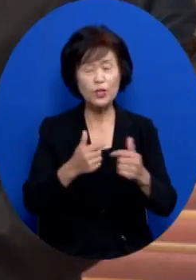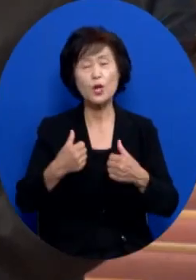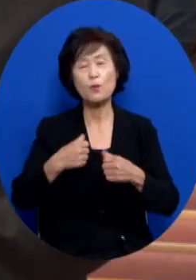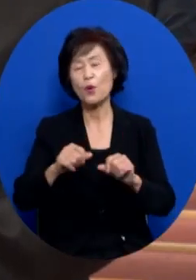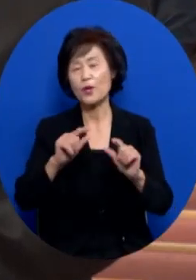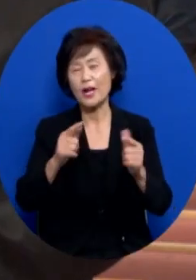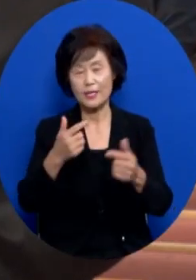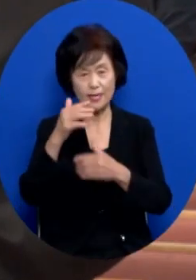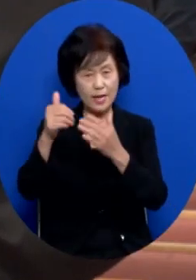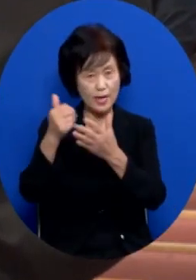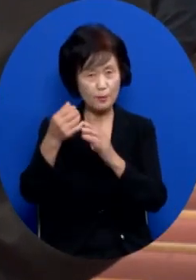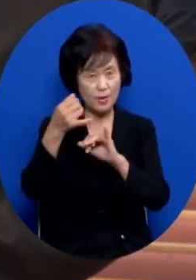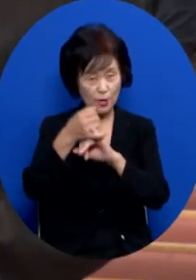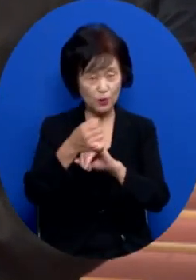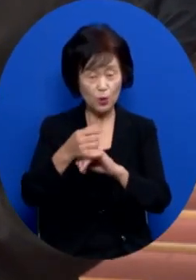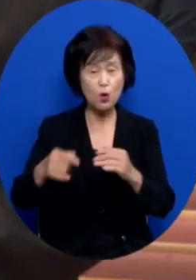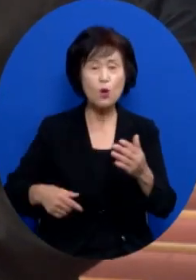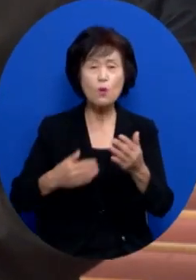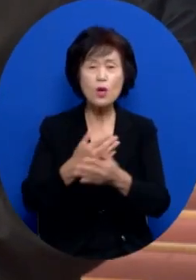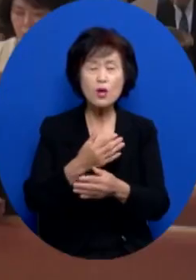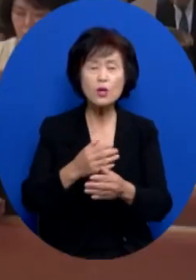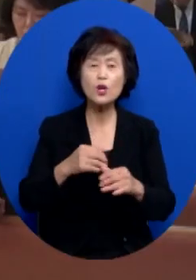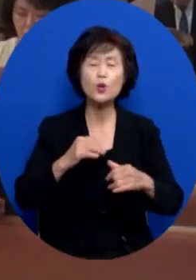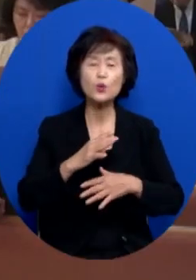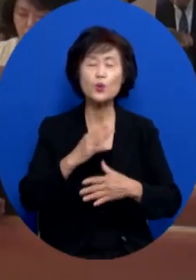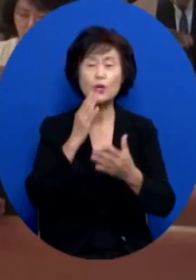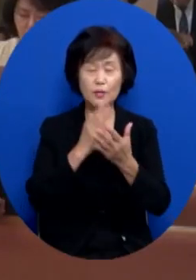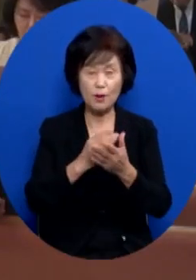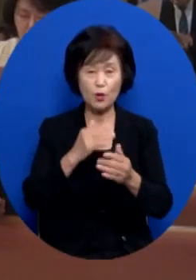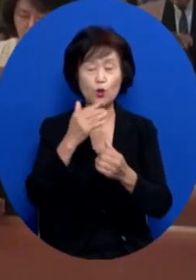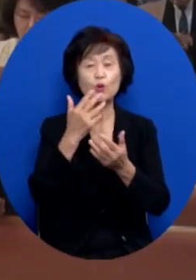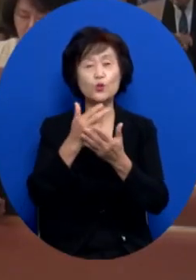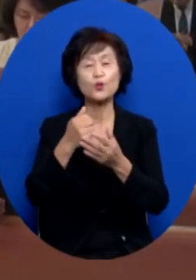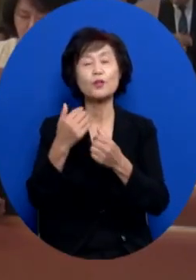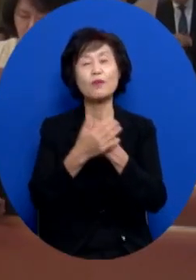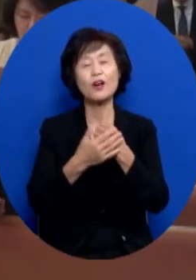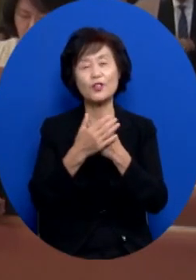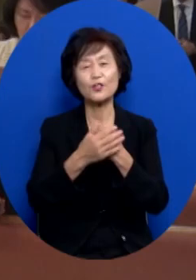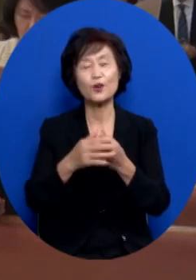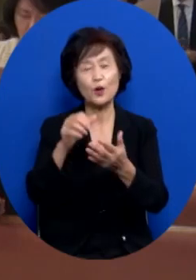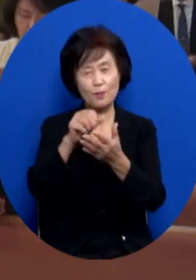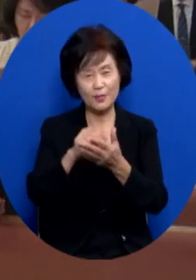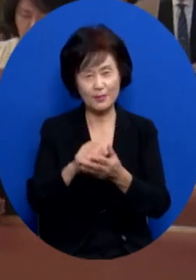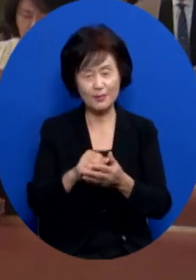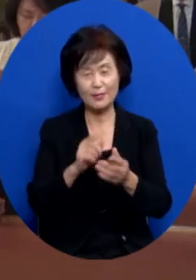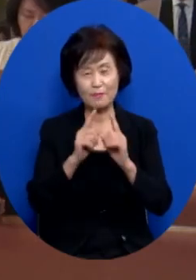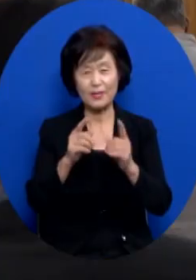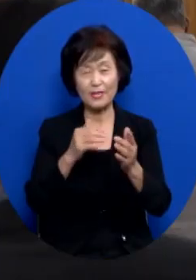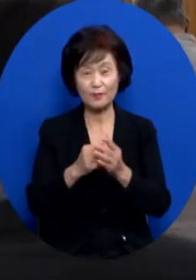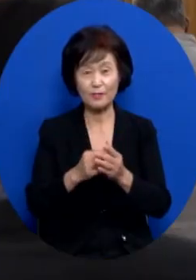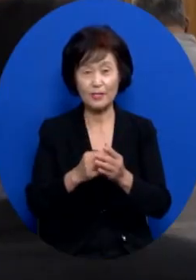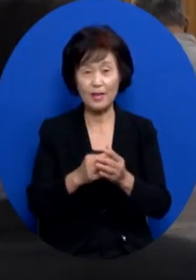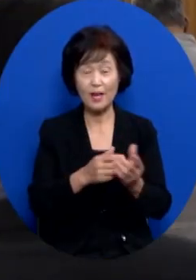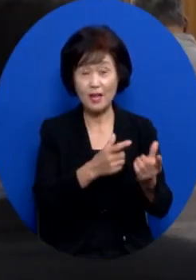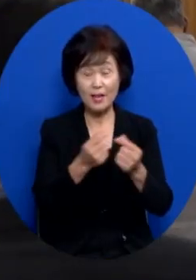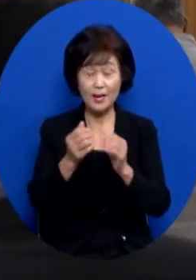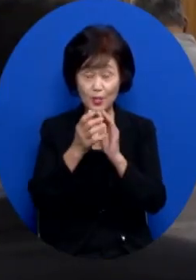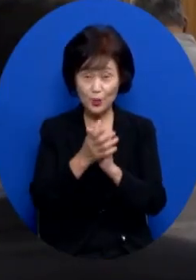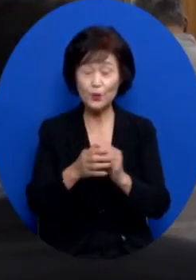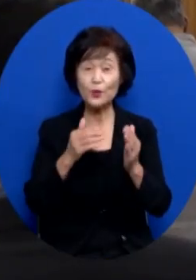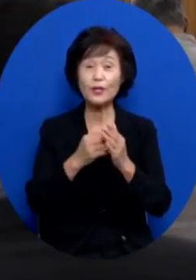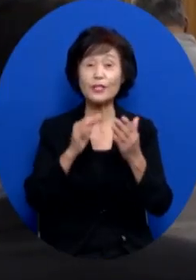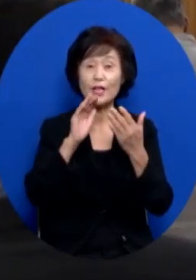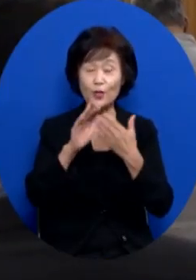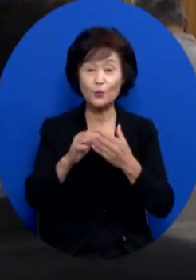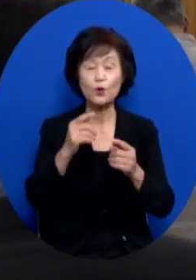강조하며 회개를 두려워하지 말고 주님의 은총으로 받아들이자고 당부했습니다. 합심 기도를 마친 참가자들은 교회의